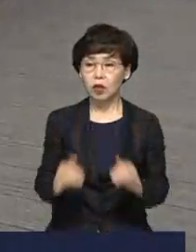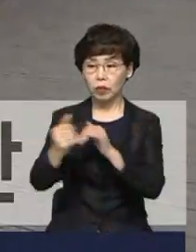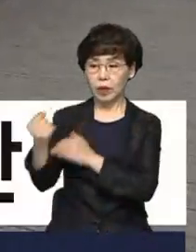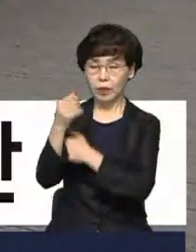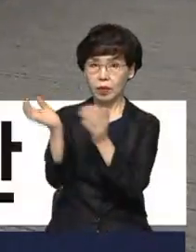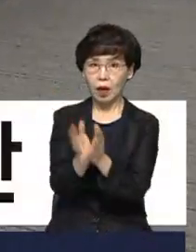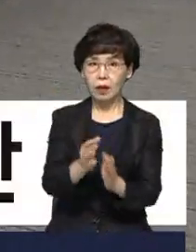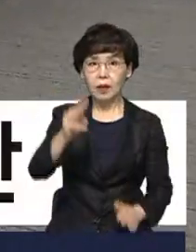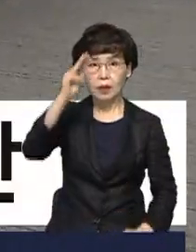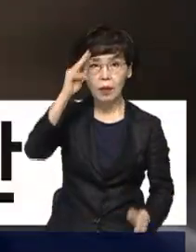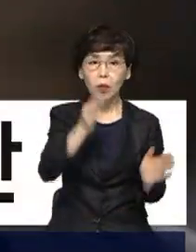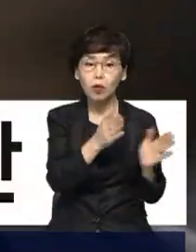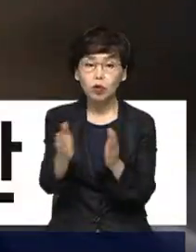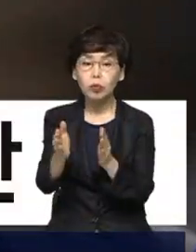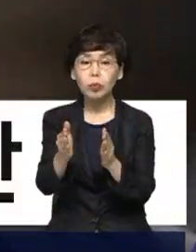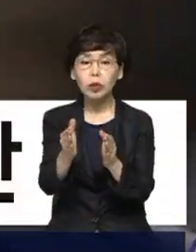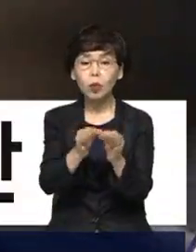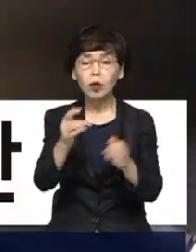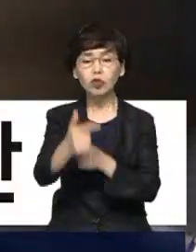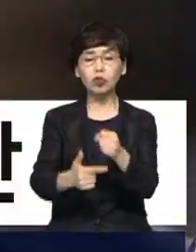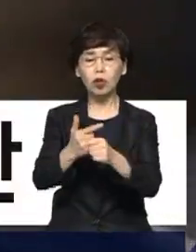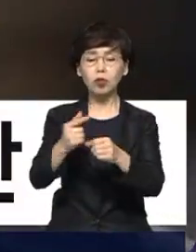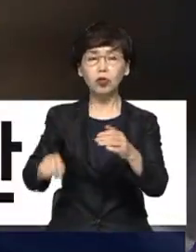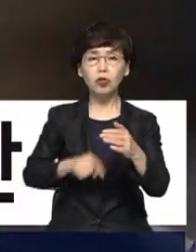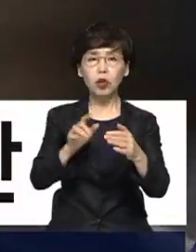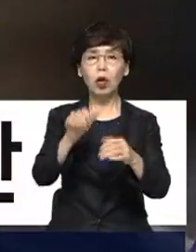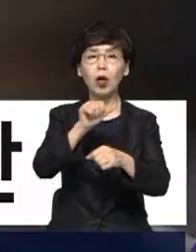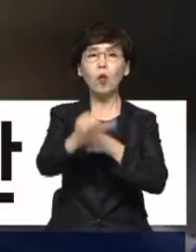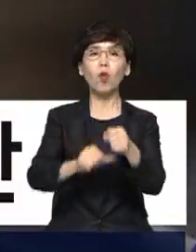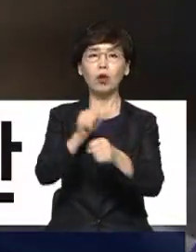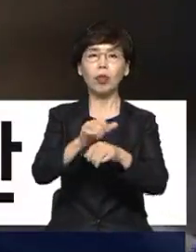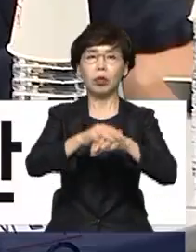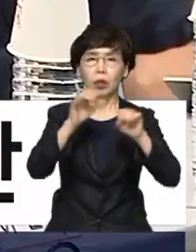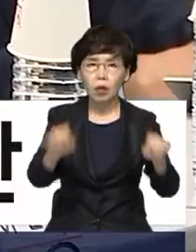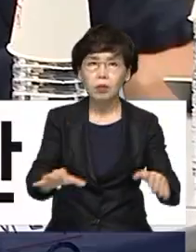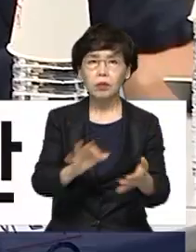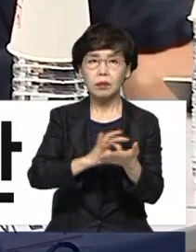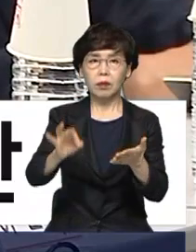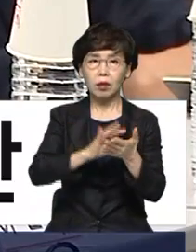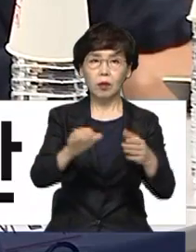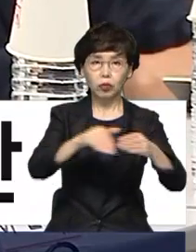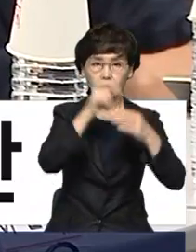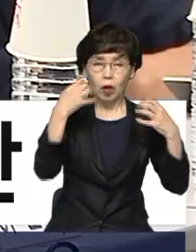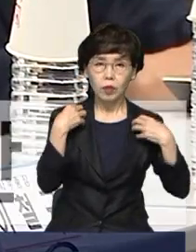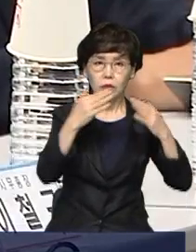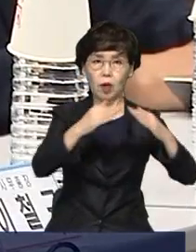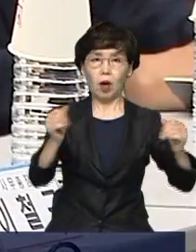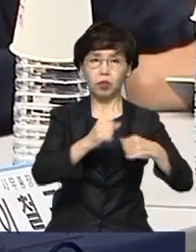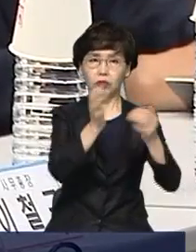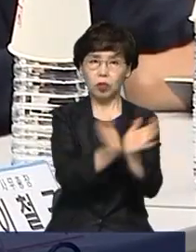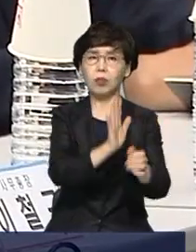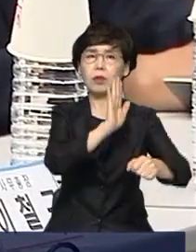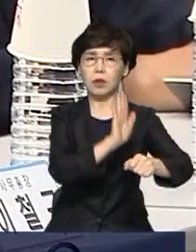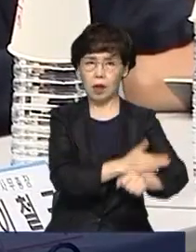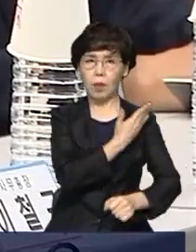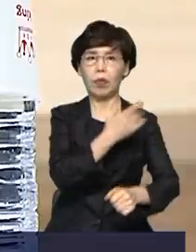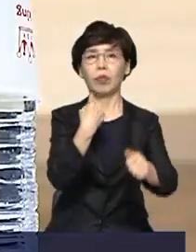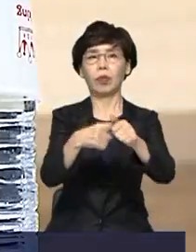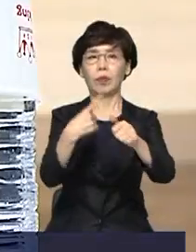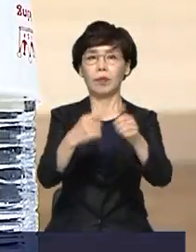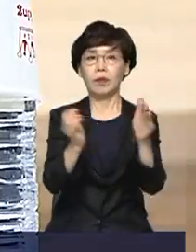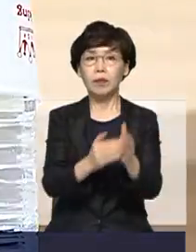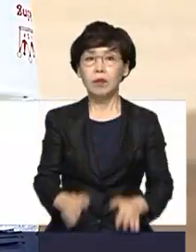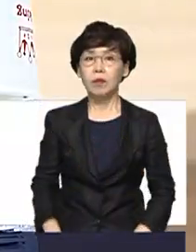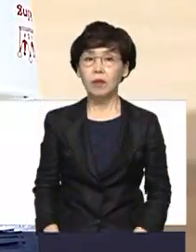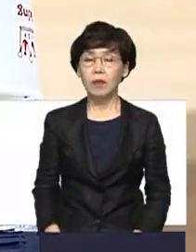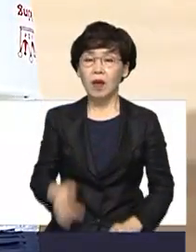국민의힘은 잼버리 준비 기간 6년 가운데 5년을 날려버렸다며 문재인 정부와 전라북도에 비난의 화살을 돌렸습니다.